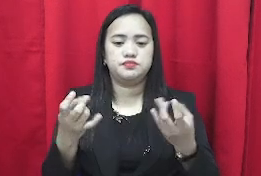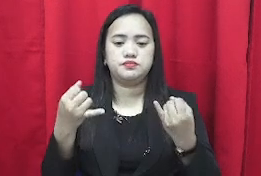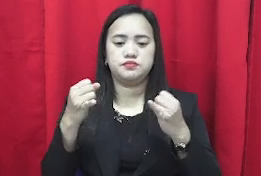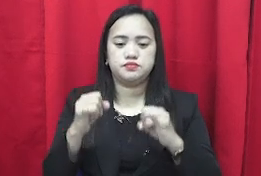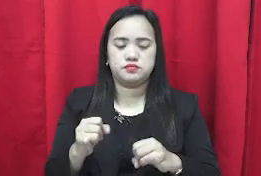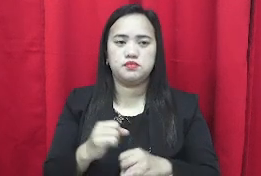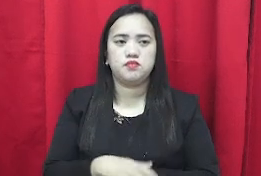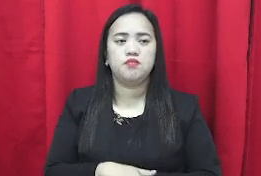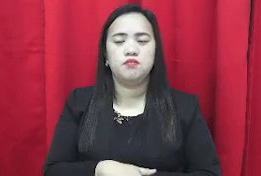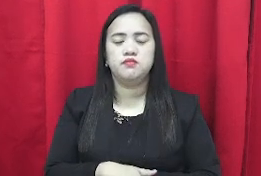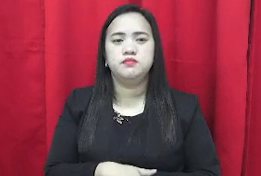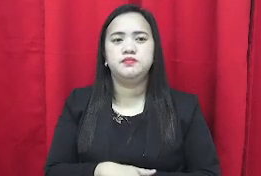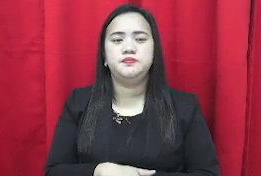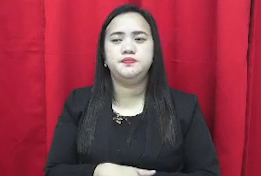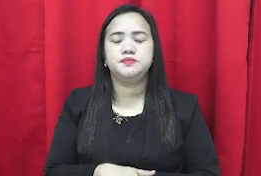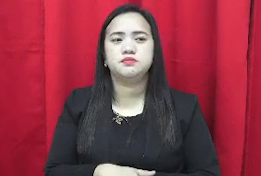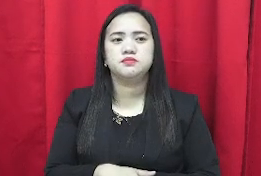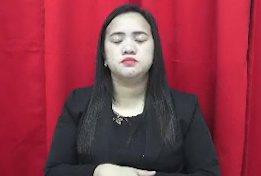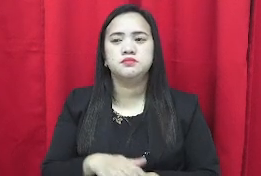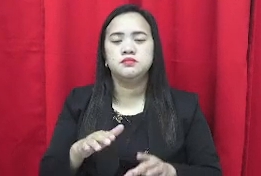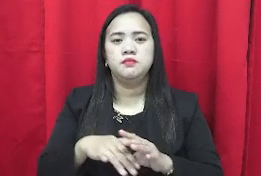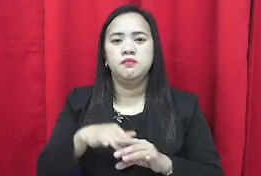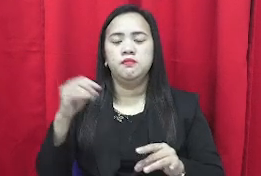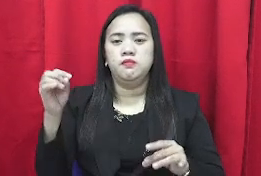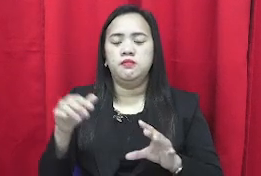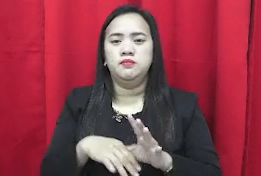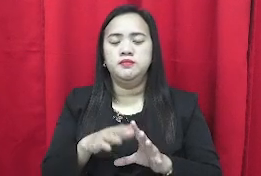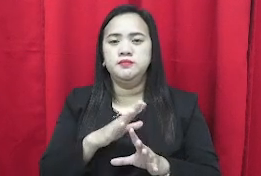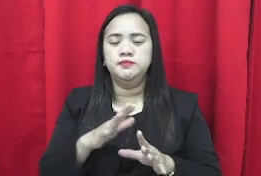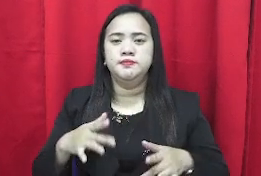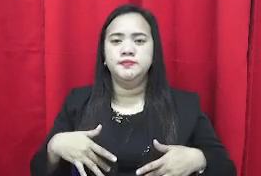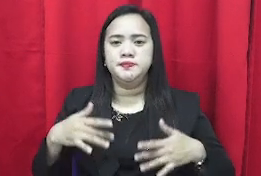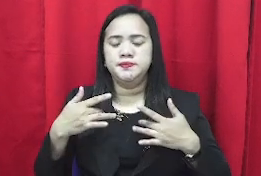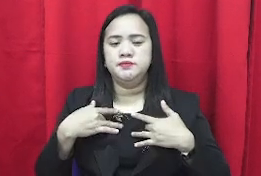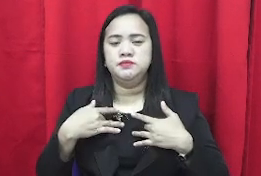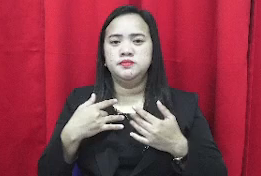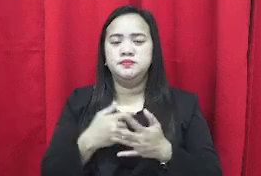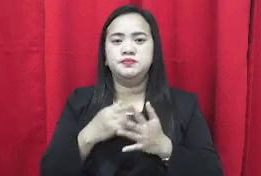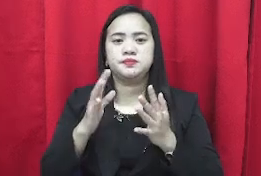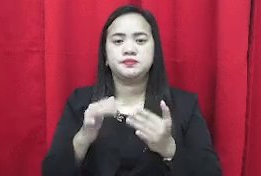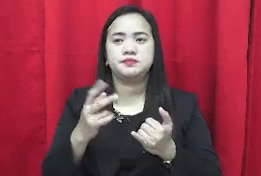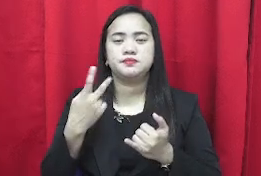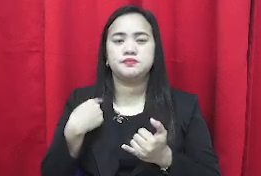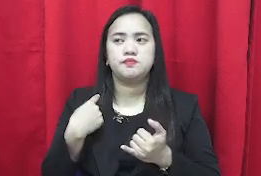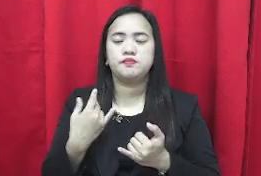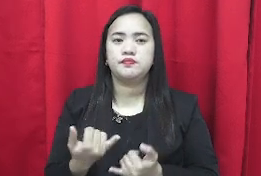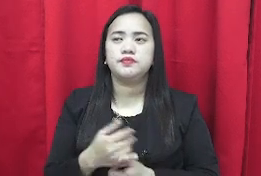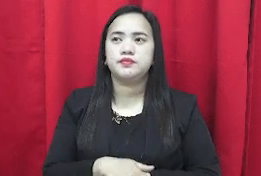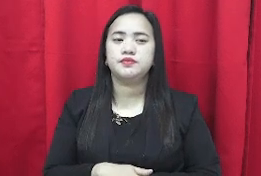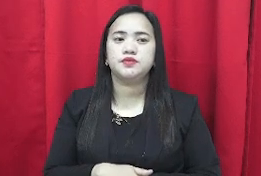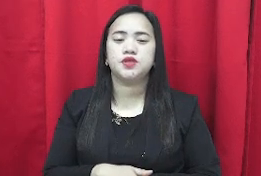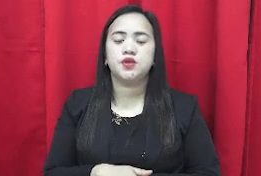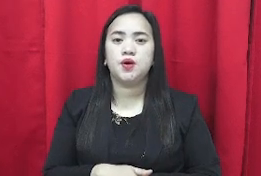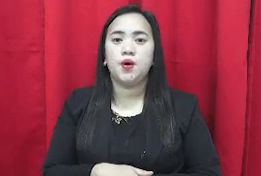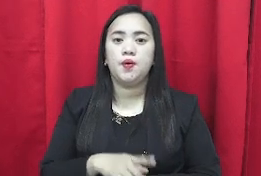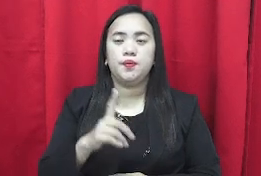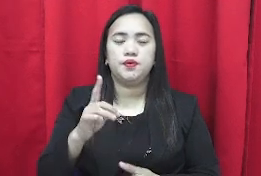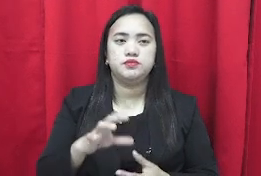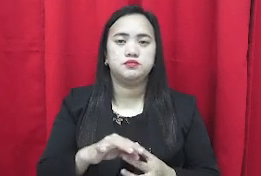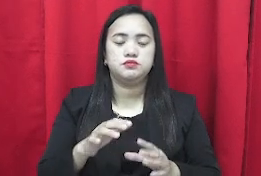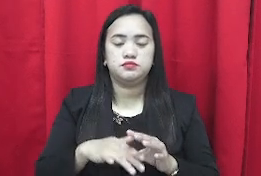na paglabas ng ating pamilya o ng ating mga anak abay Daig pa nila yung lumabas sa isang Academy o